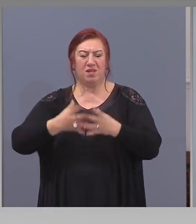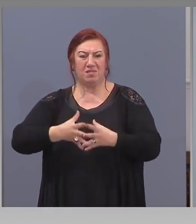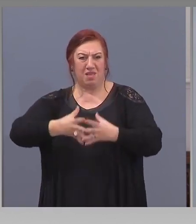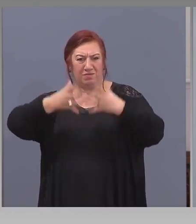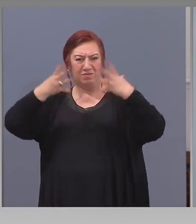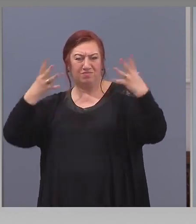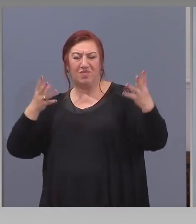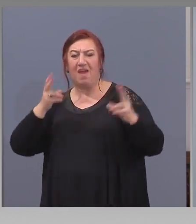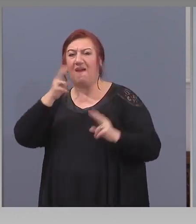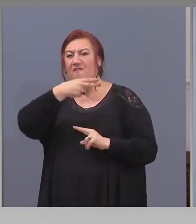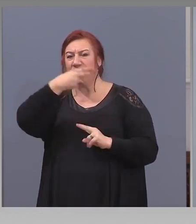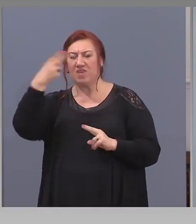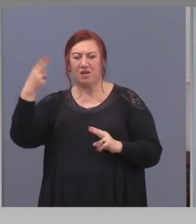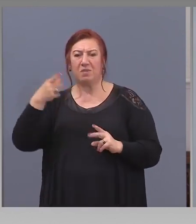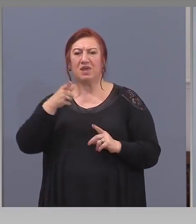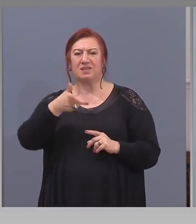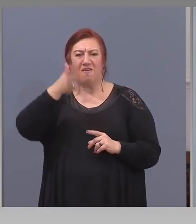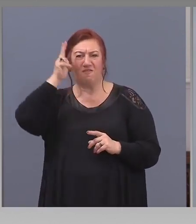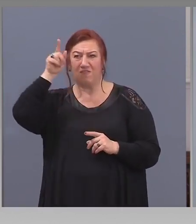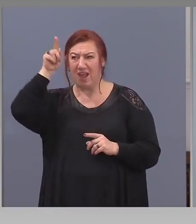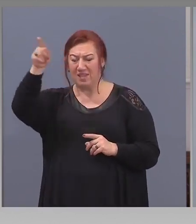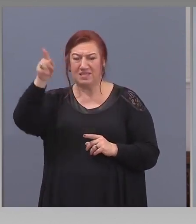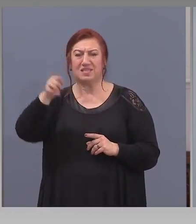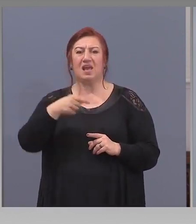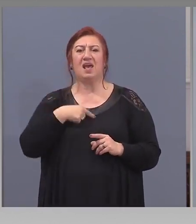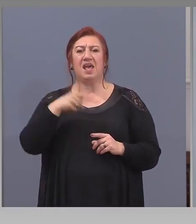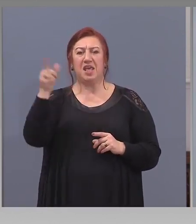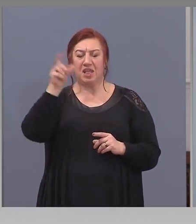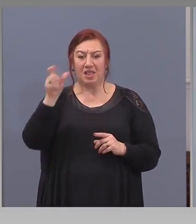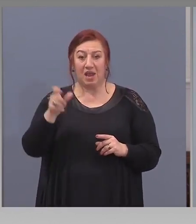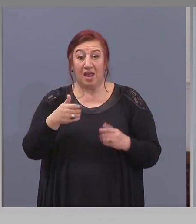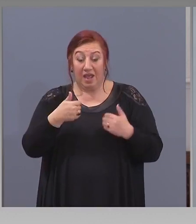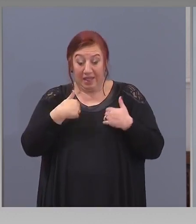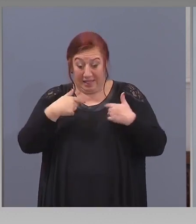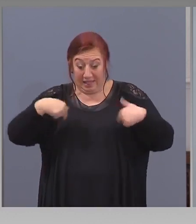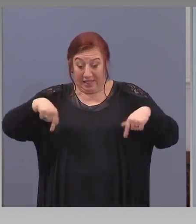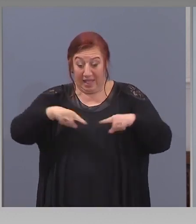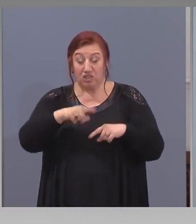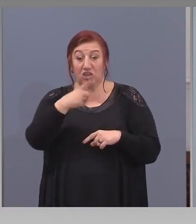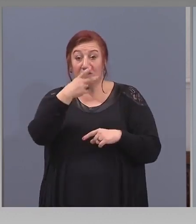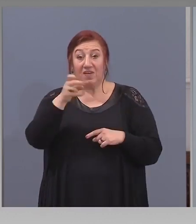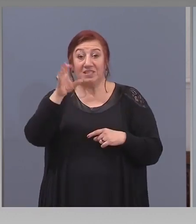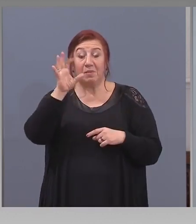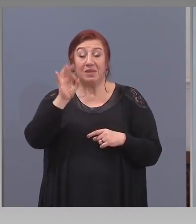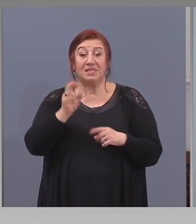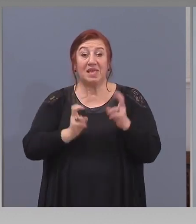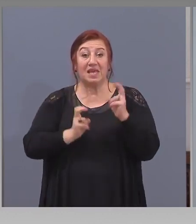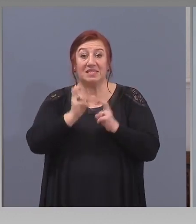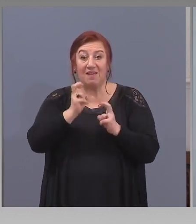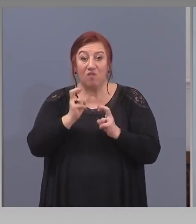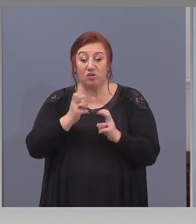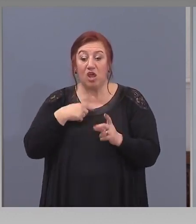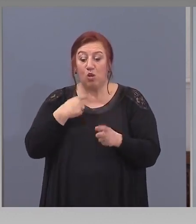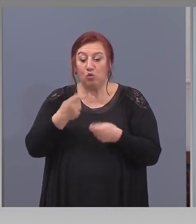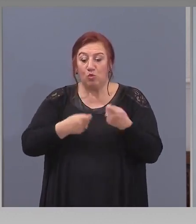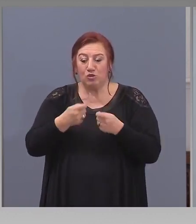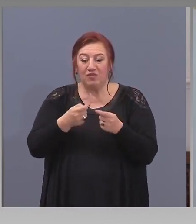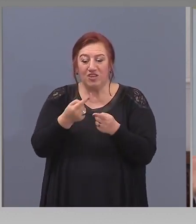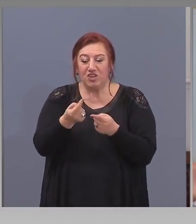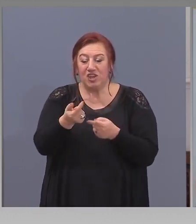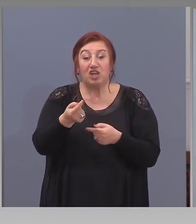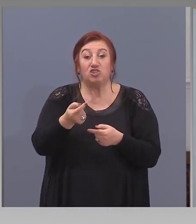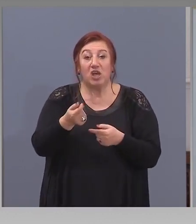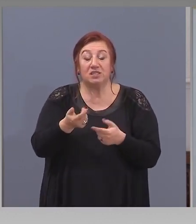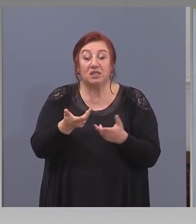в Германия, Франция, Италия, ми нашите 250 завода в автомобилния клъстър, какво ще направят? За къде ще произвеждат